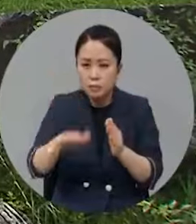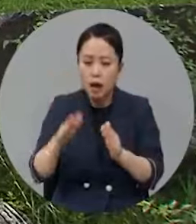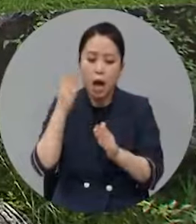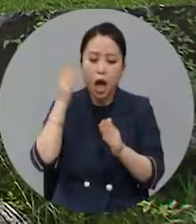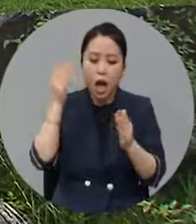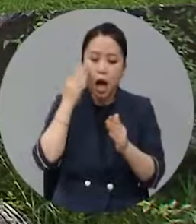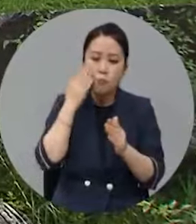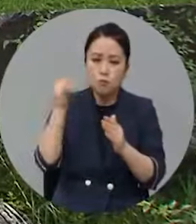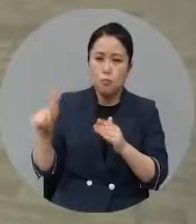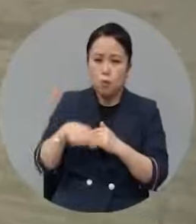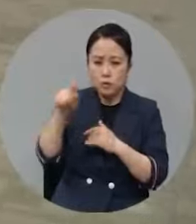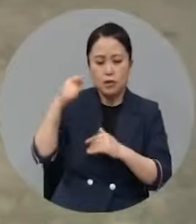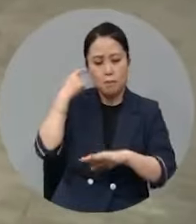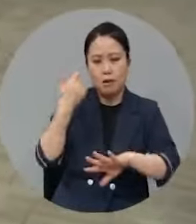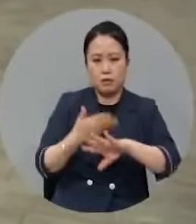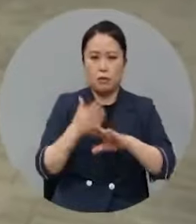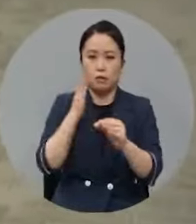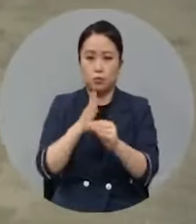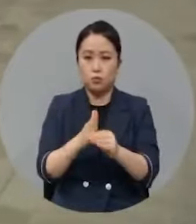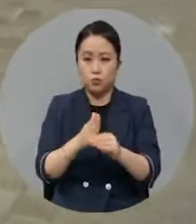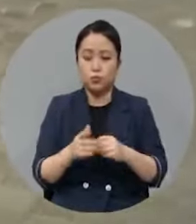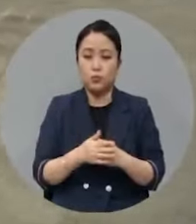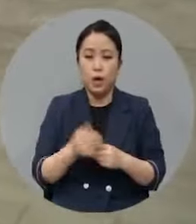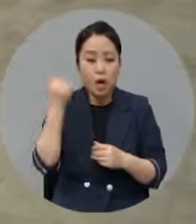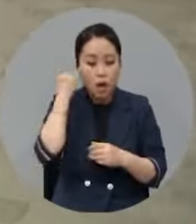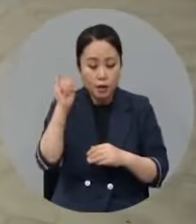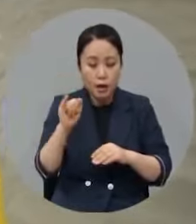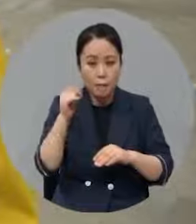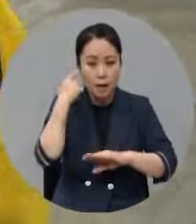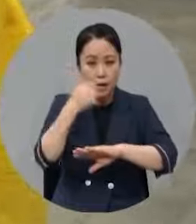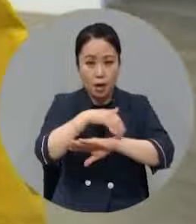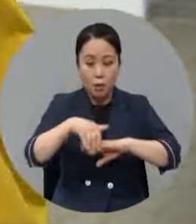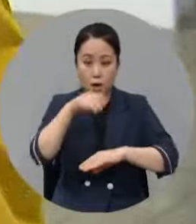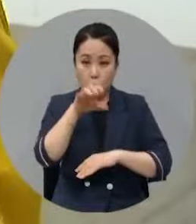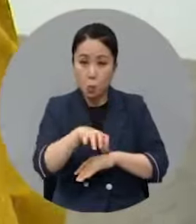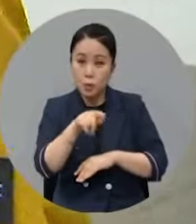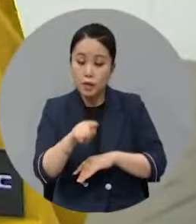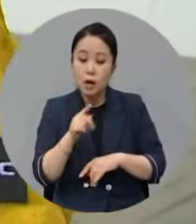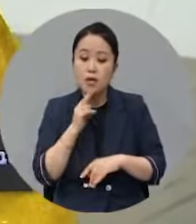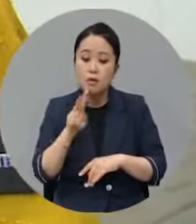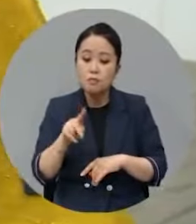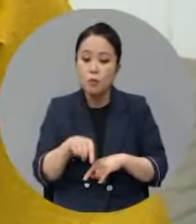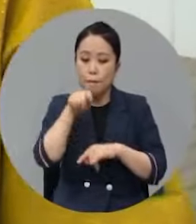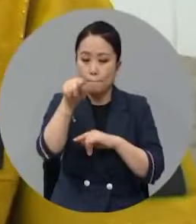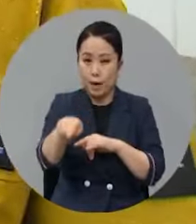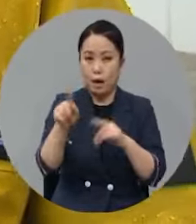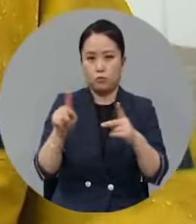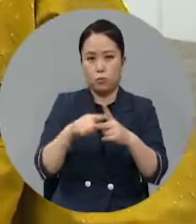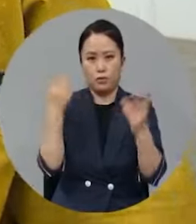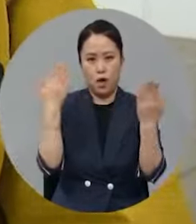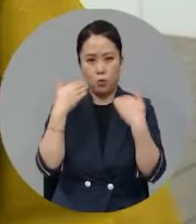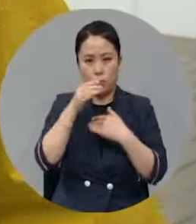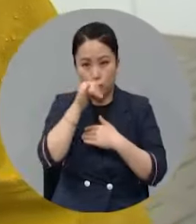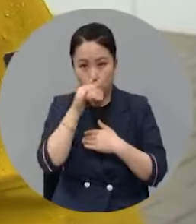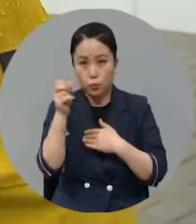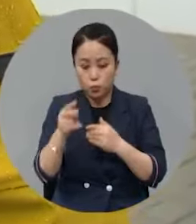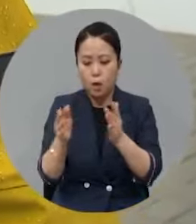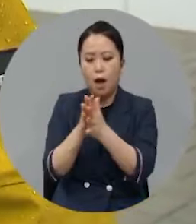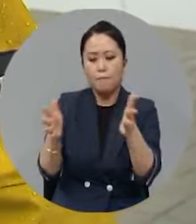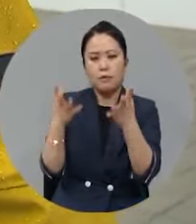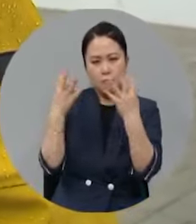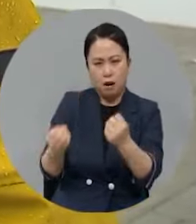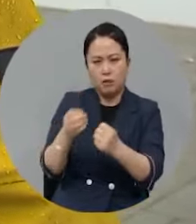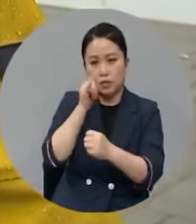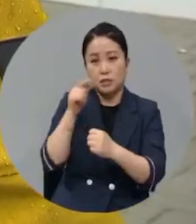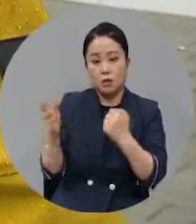나섰습니다. 이곳은 개발 예정 부지입니다. 여기에서 걸어서 2분 남짓 되는 곳에 초등학교가 있고 인근에 아파트도